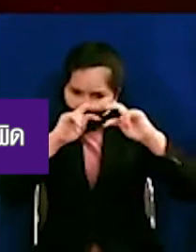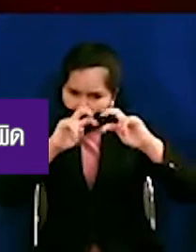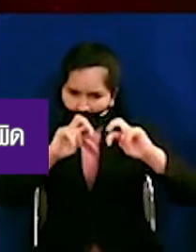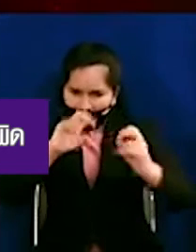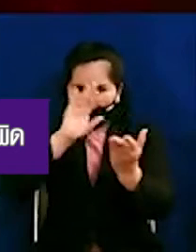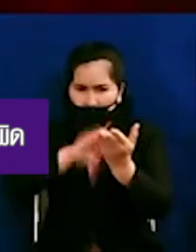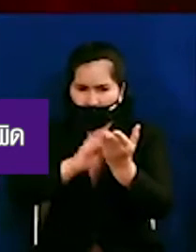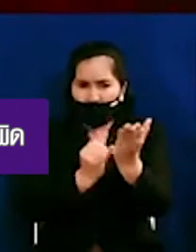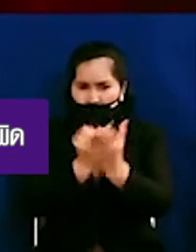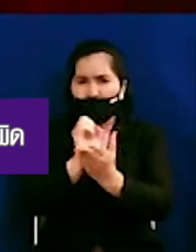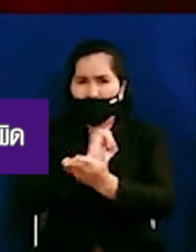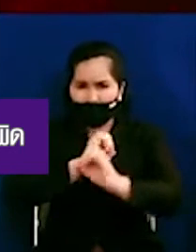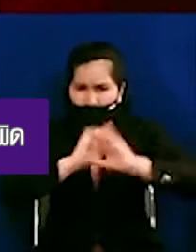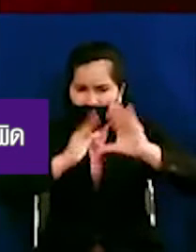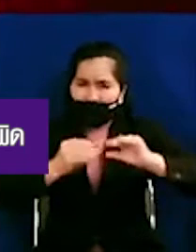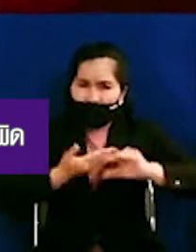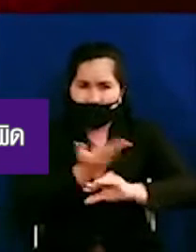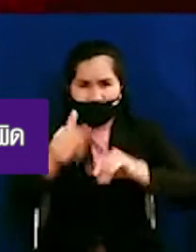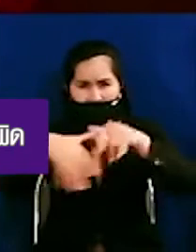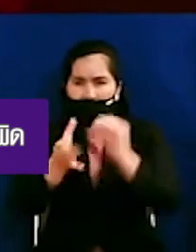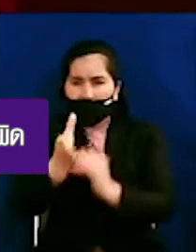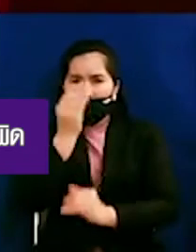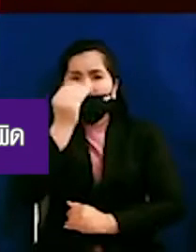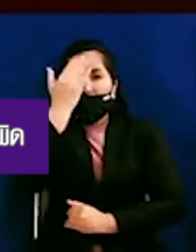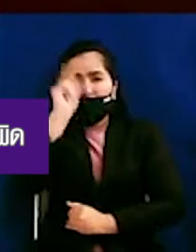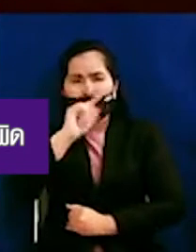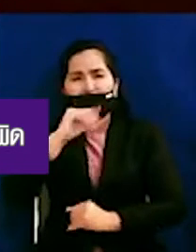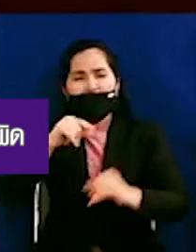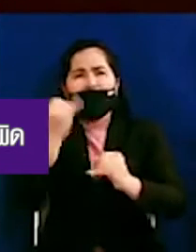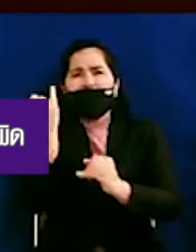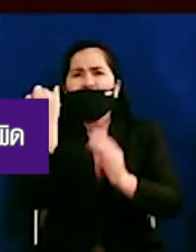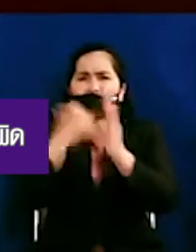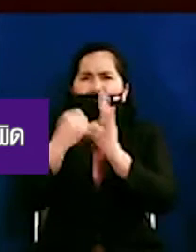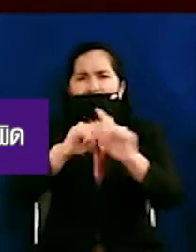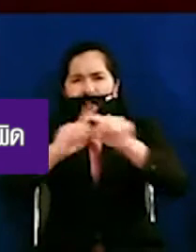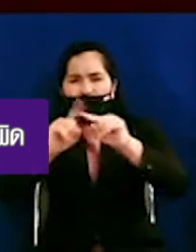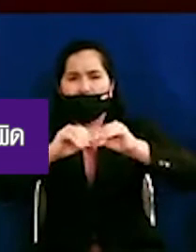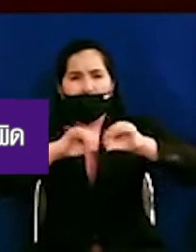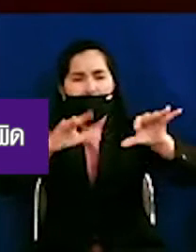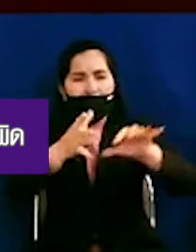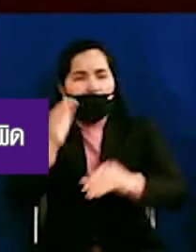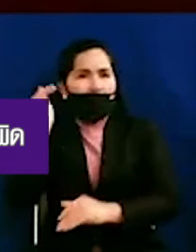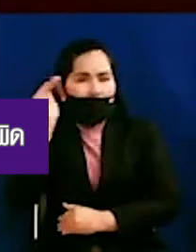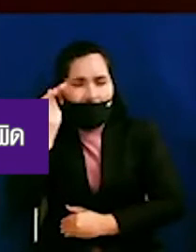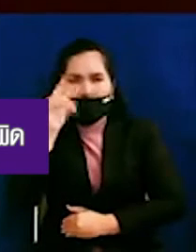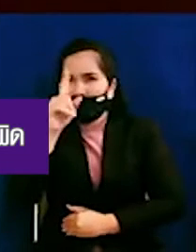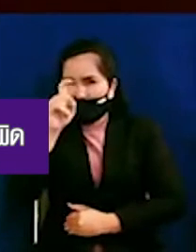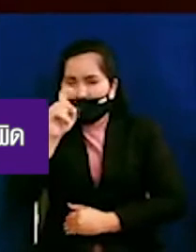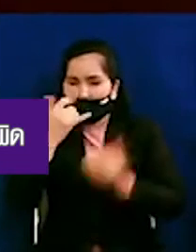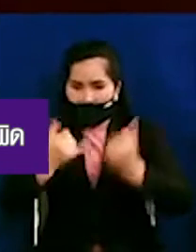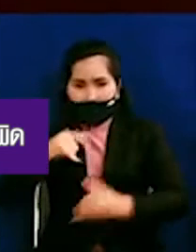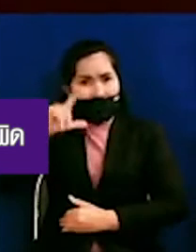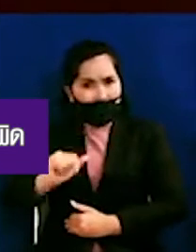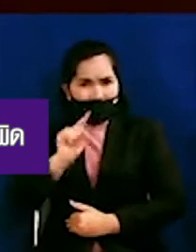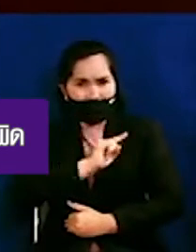มูลที่ถูกต้องกับพี่น้องประชาชนเพื่อลดความเข้าใจผิดนะครับแล้วก็ลดข้อกล่าวหาต่างๆนะครับจะขอ